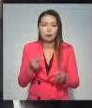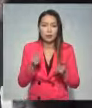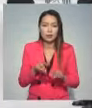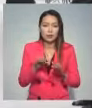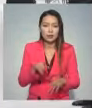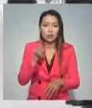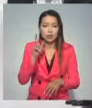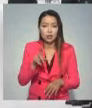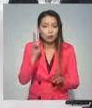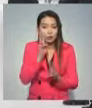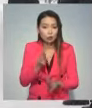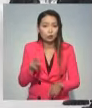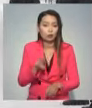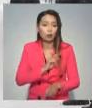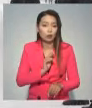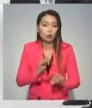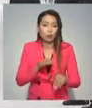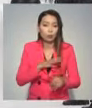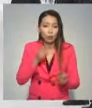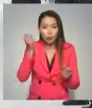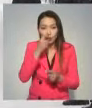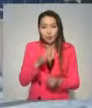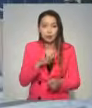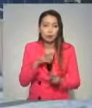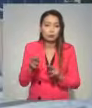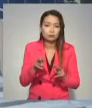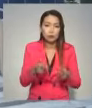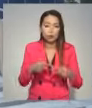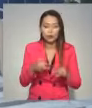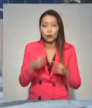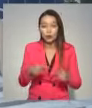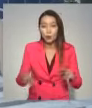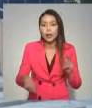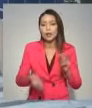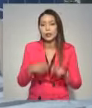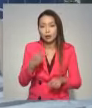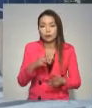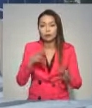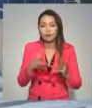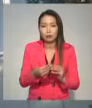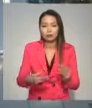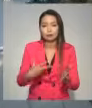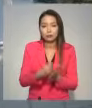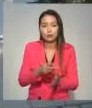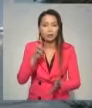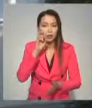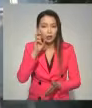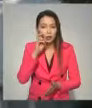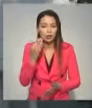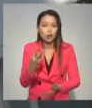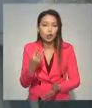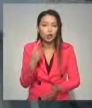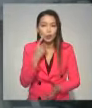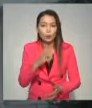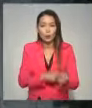человек даже не знал, что он трудоустроен. Выявили сотрудники надзорного органа и другие нарушения. В итоге ущерб государству